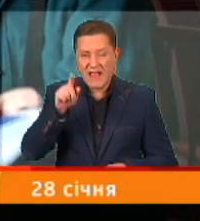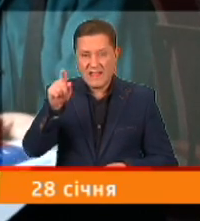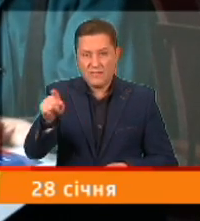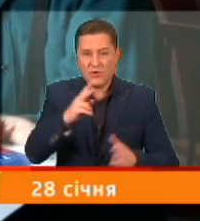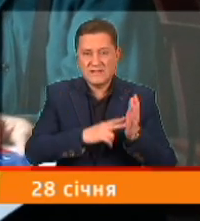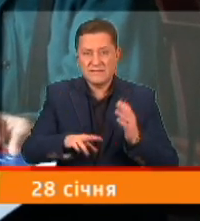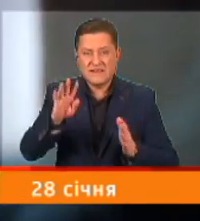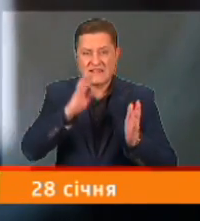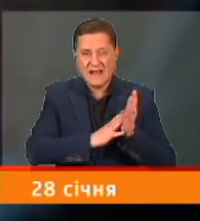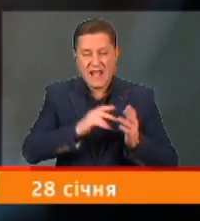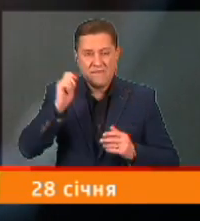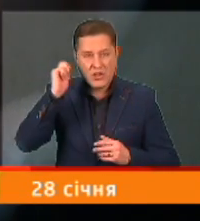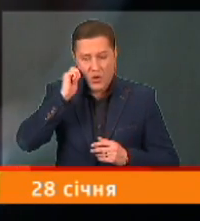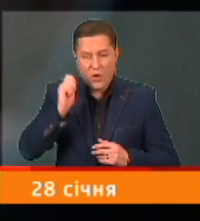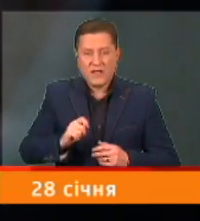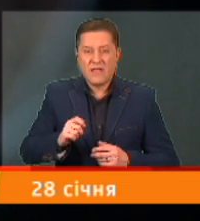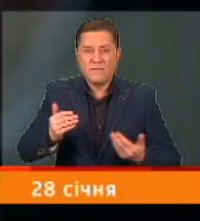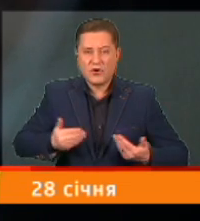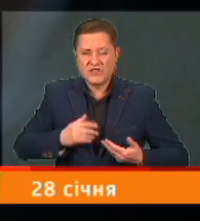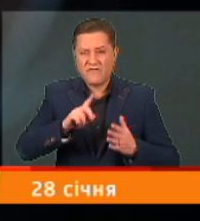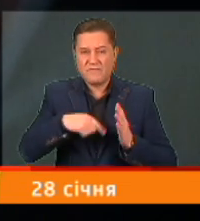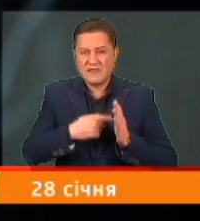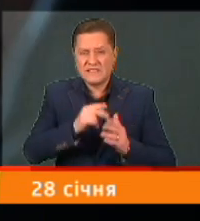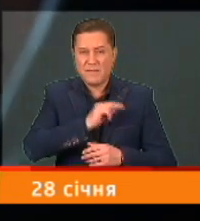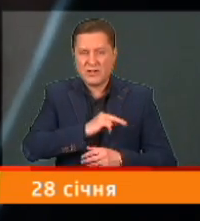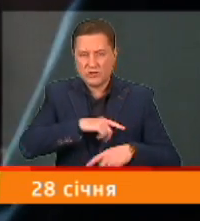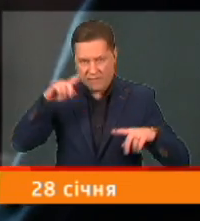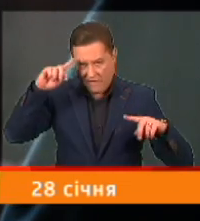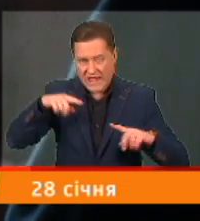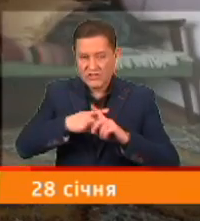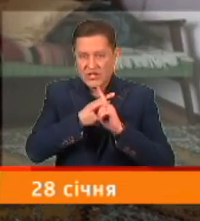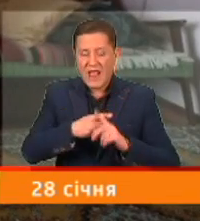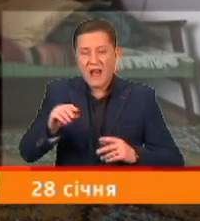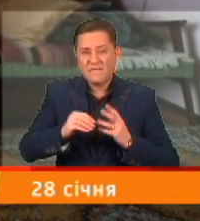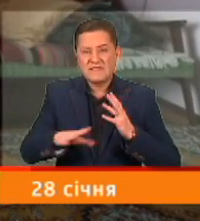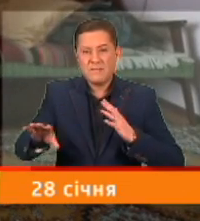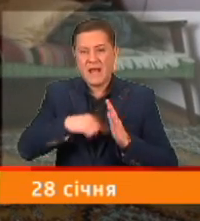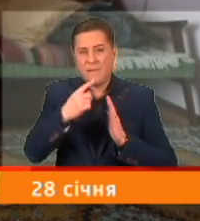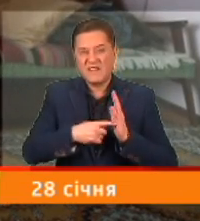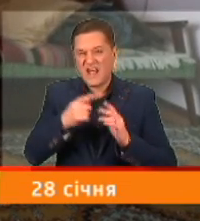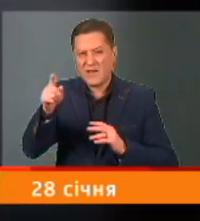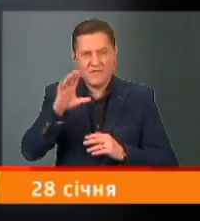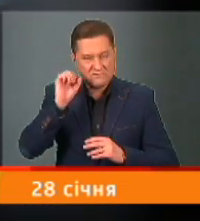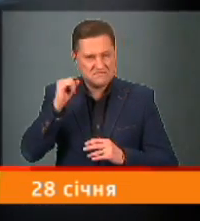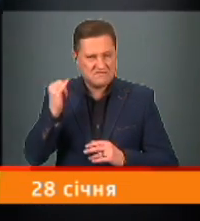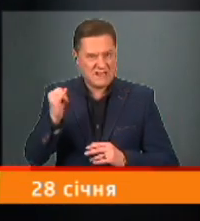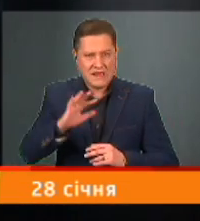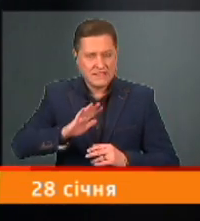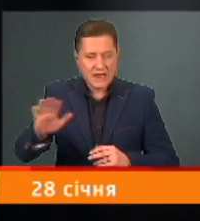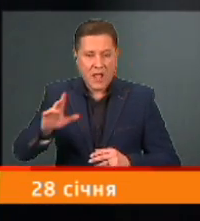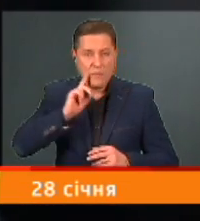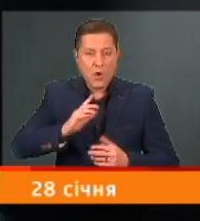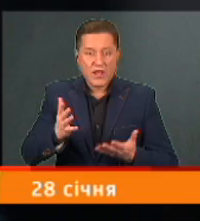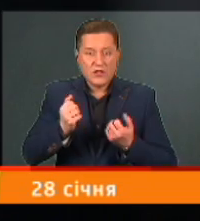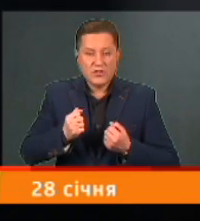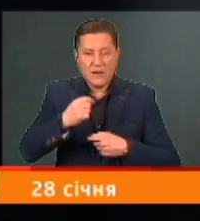Антоновичу 79. Усіх він прожив у місті, працював інженером. І земельне питання його не цікавило, аж поки не отримав